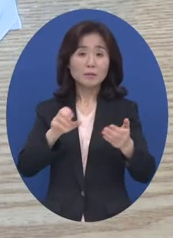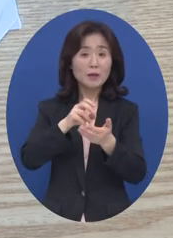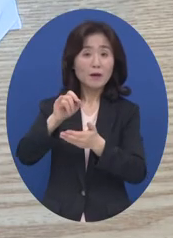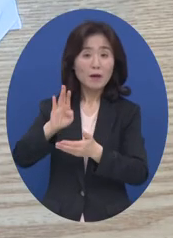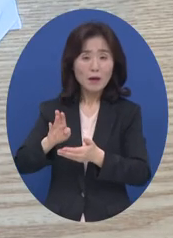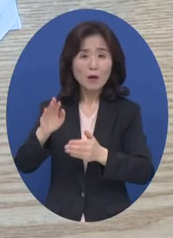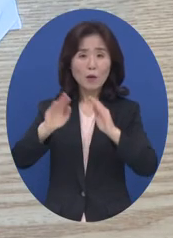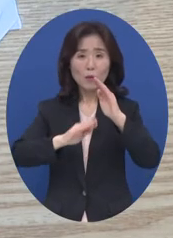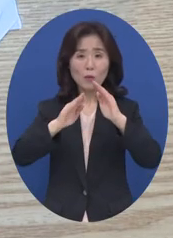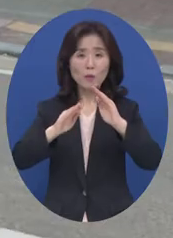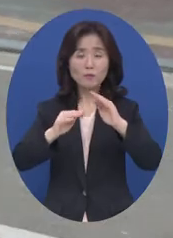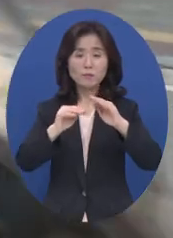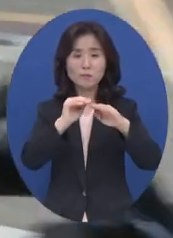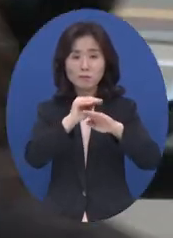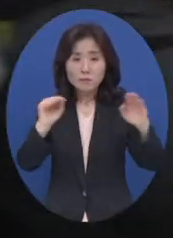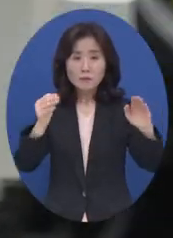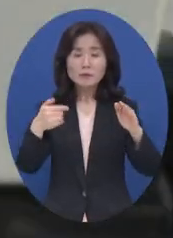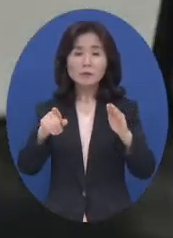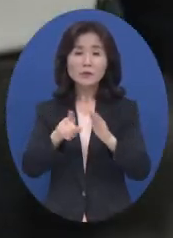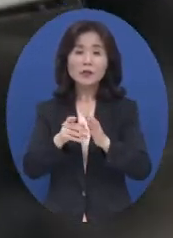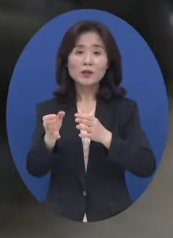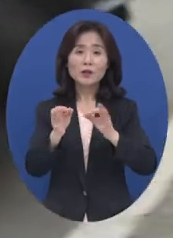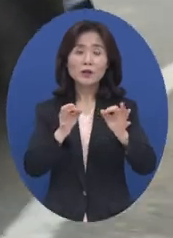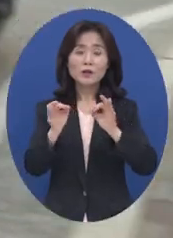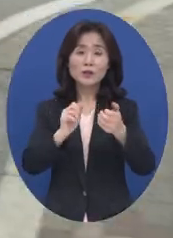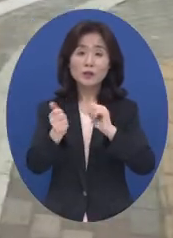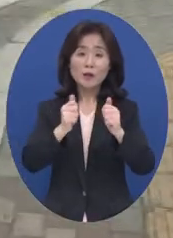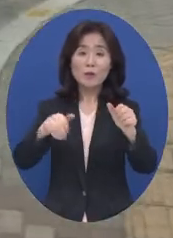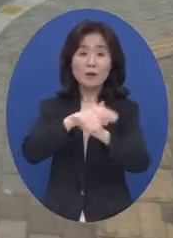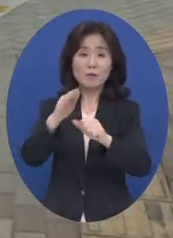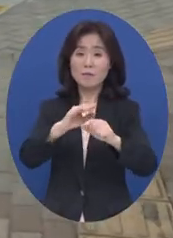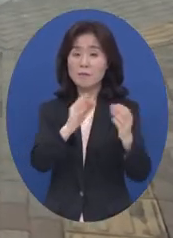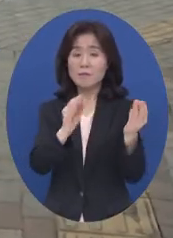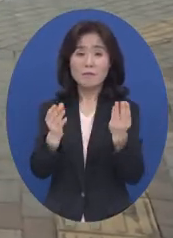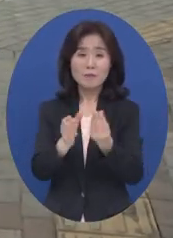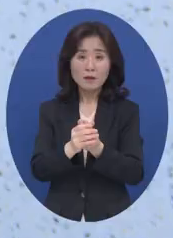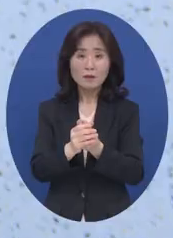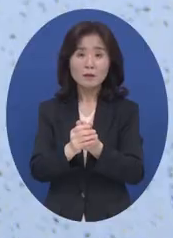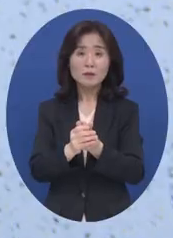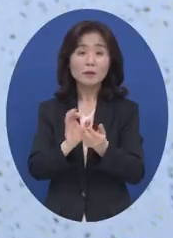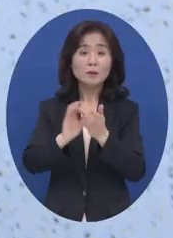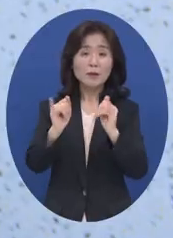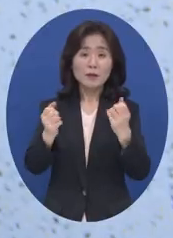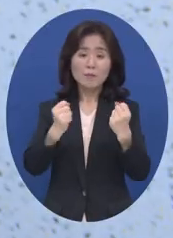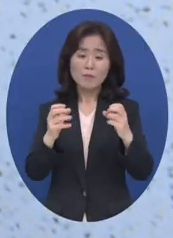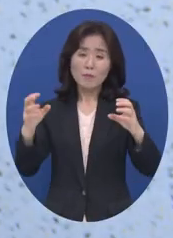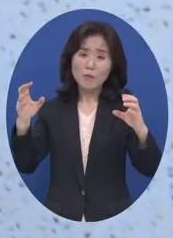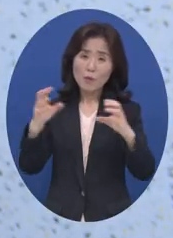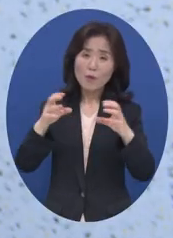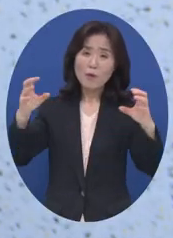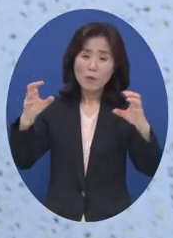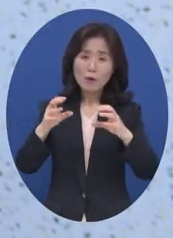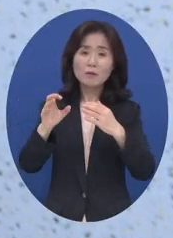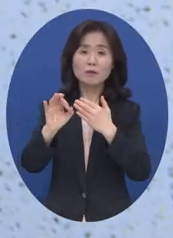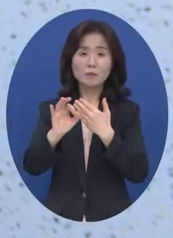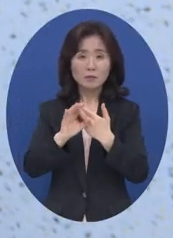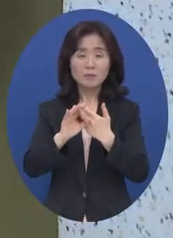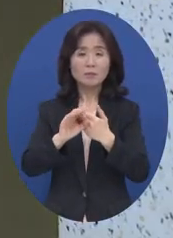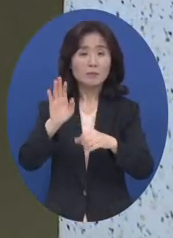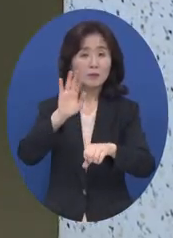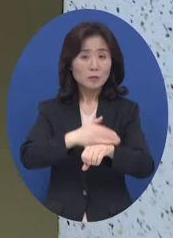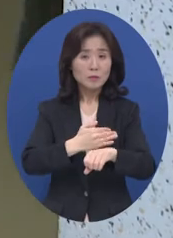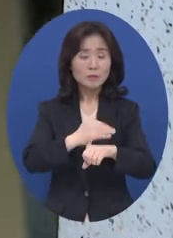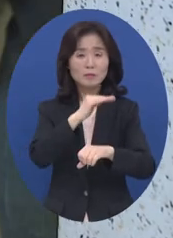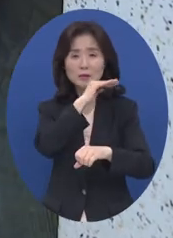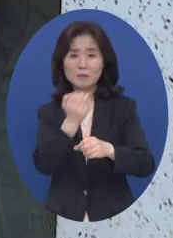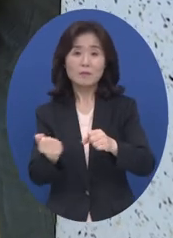위한 경쟁 환경은 이제 갖춰졌습니다. 소비자들의 힘이 모아지면 모아질수록 기울어진 운동장을